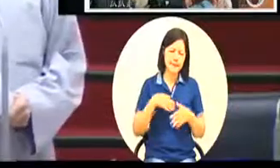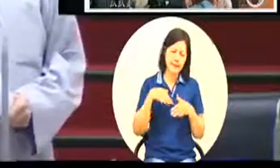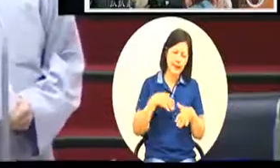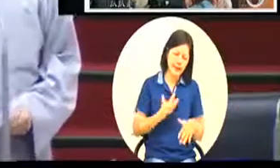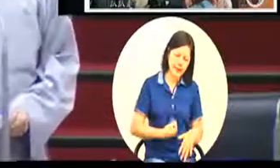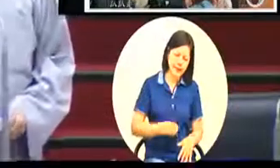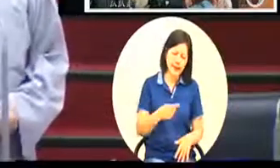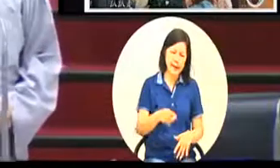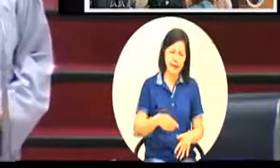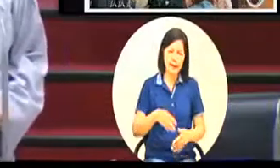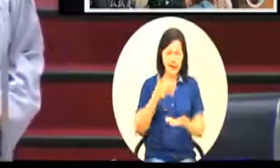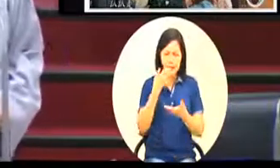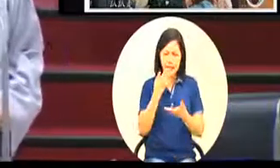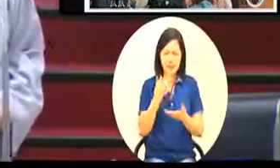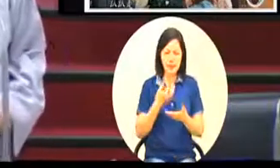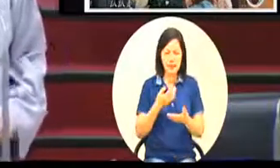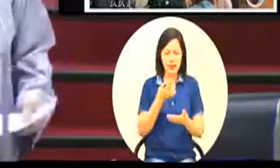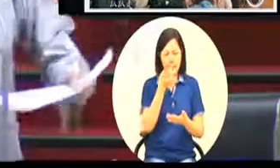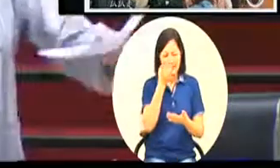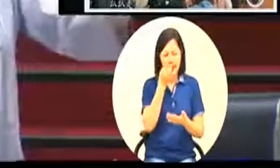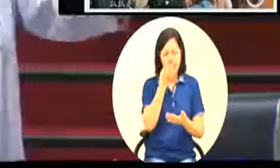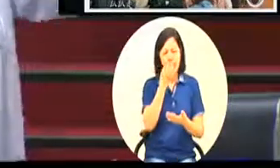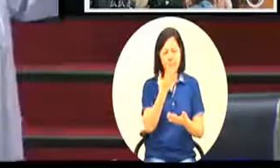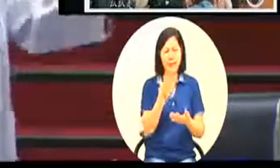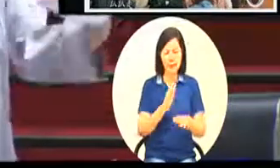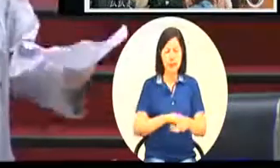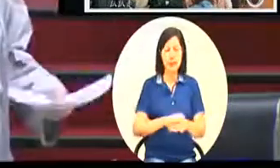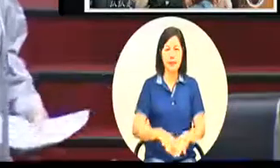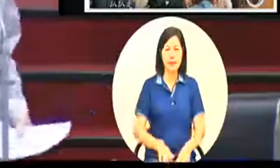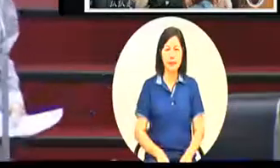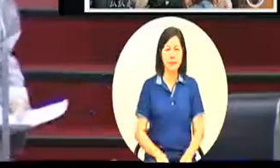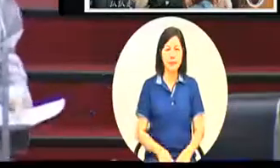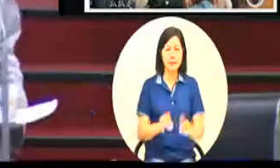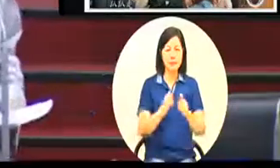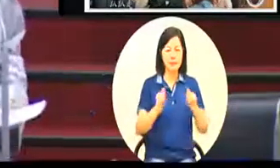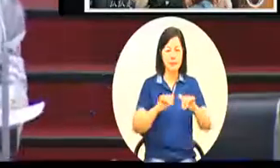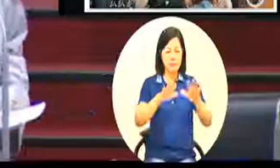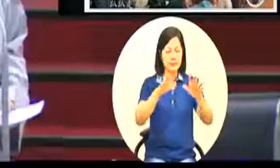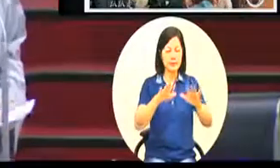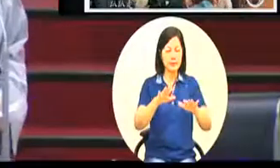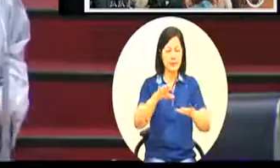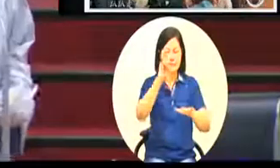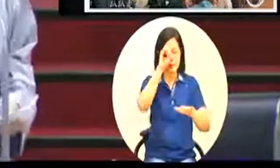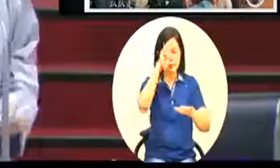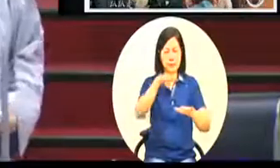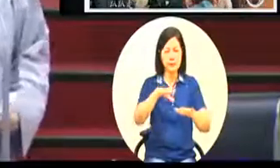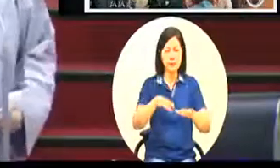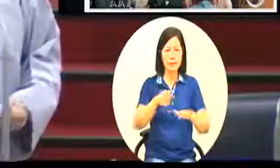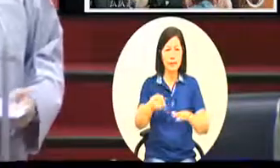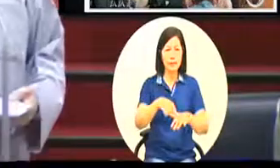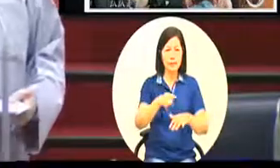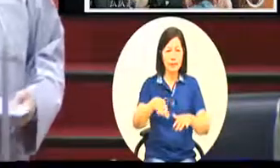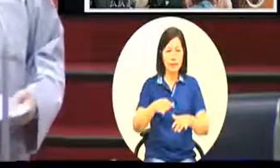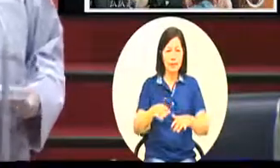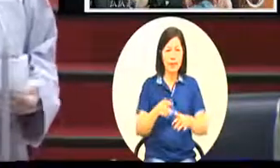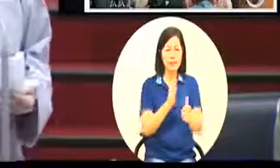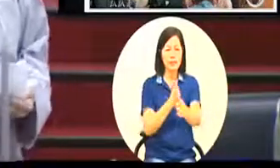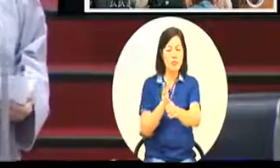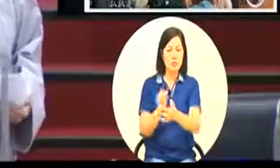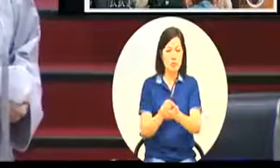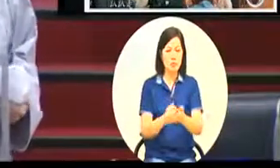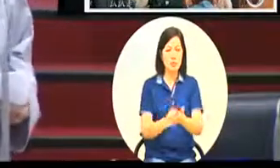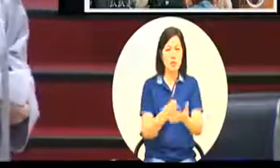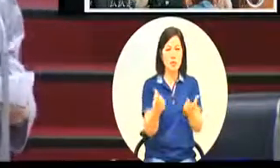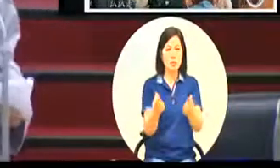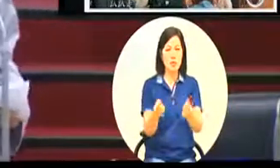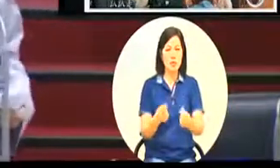袂落，民调无重要。民进党咧初选太阳民调袂用党员呐，啊，都废废咧啊，靠腰啊，